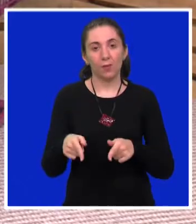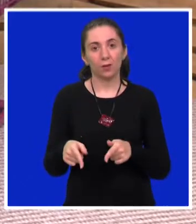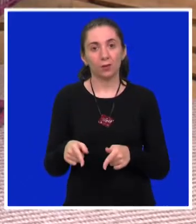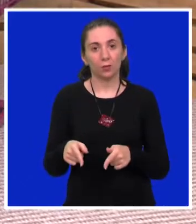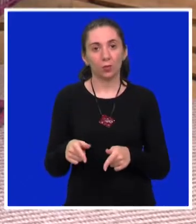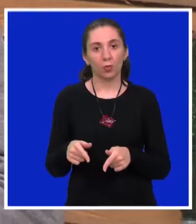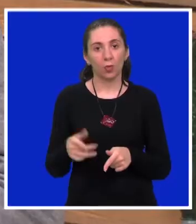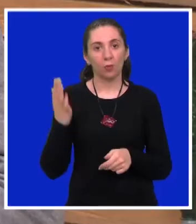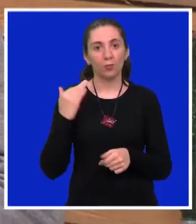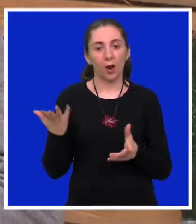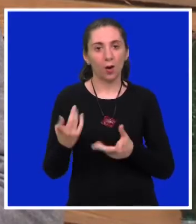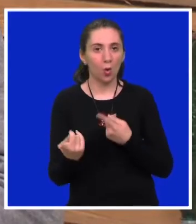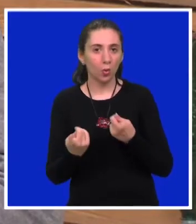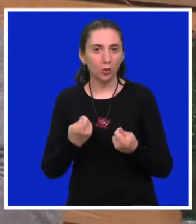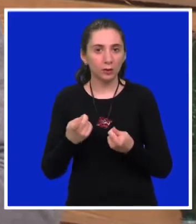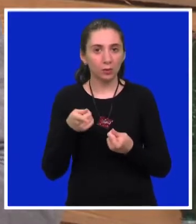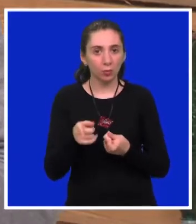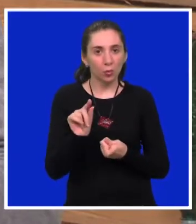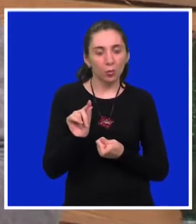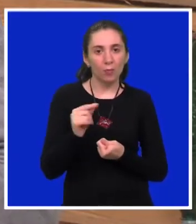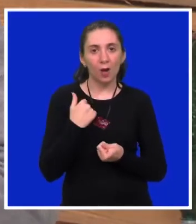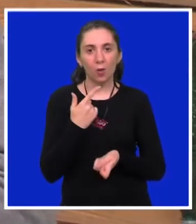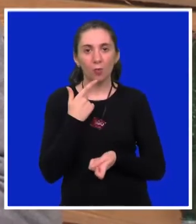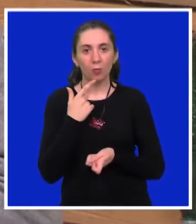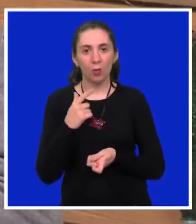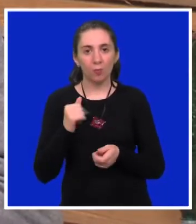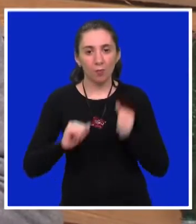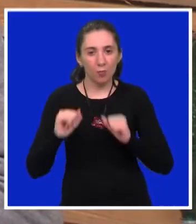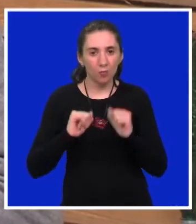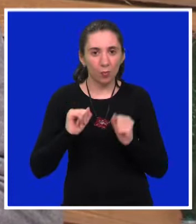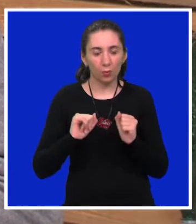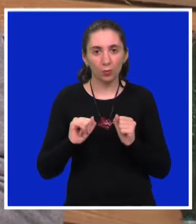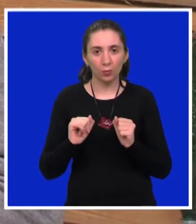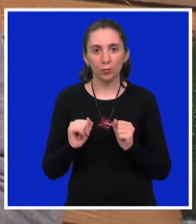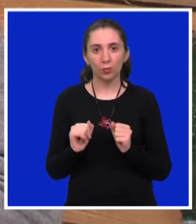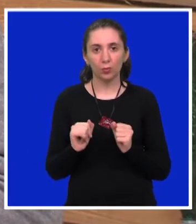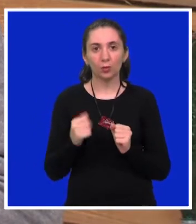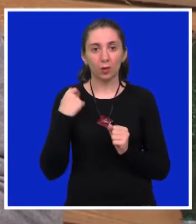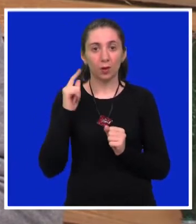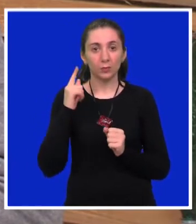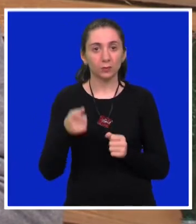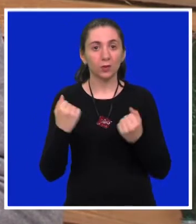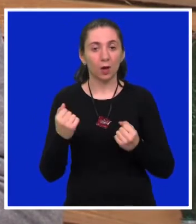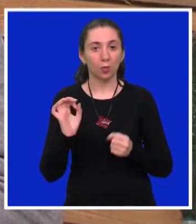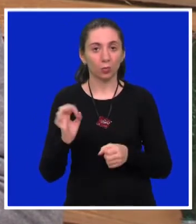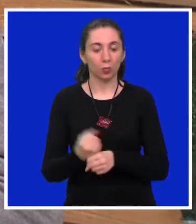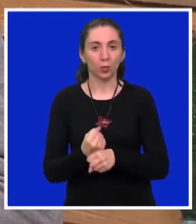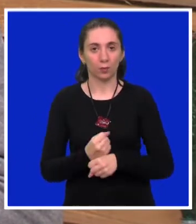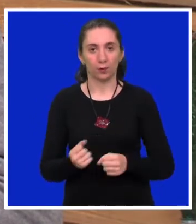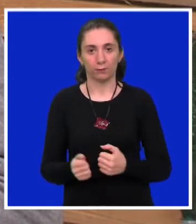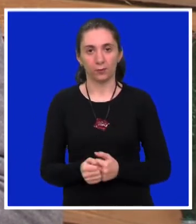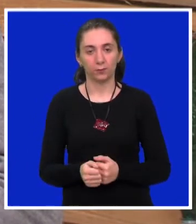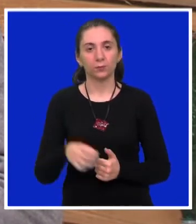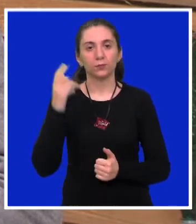neki način bilo izazovno da upravo tu malo se potrudimo i mislim da je to jako, jako dobro